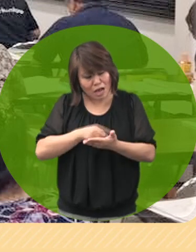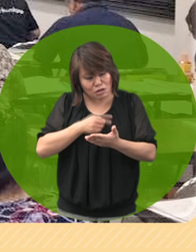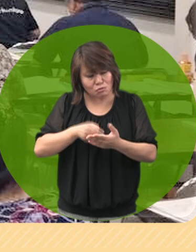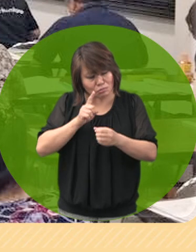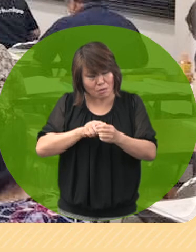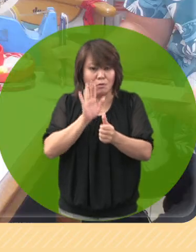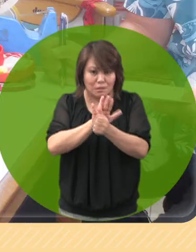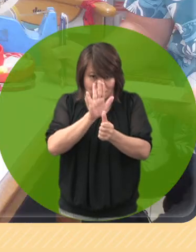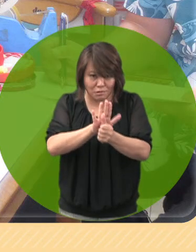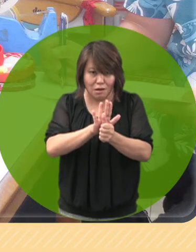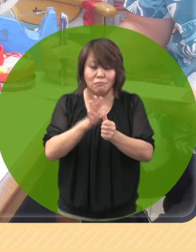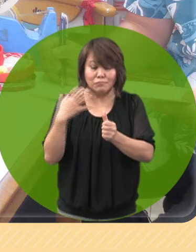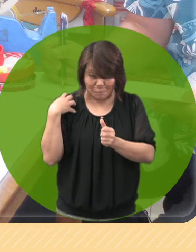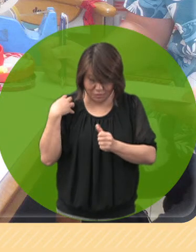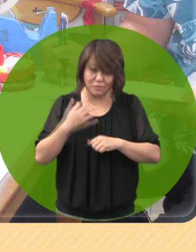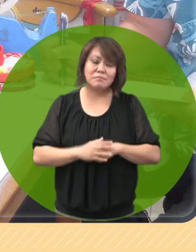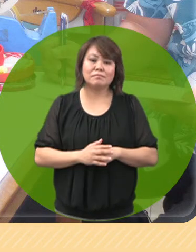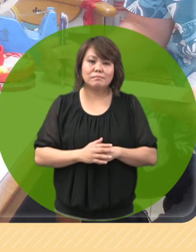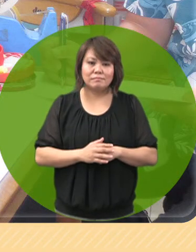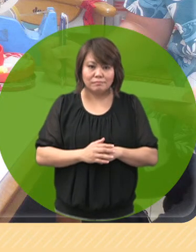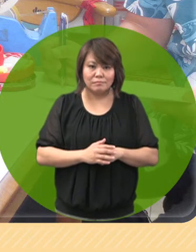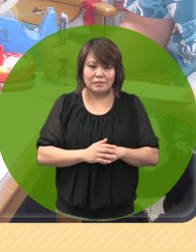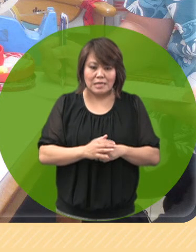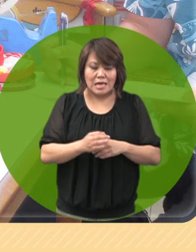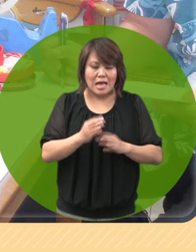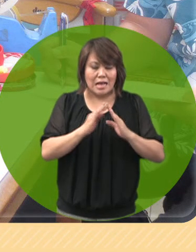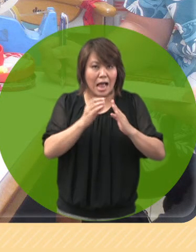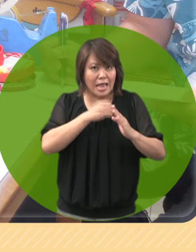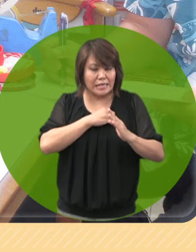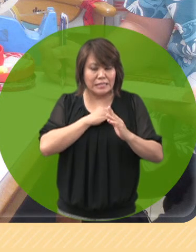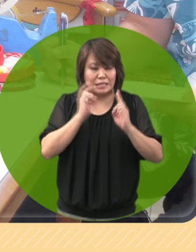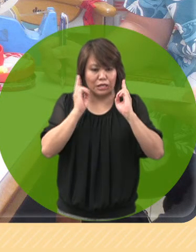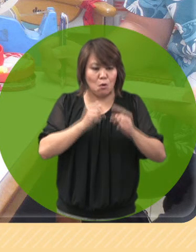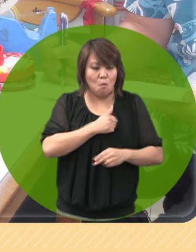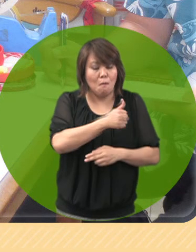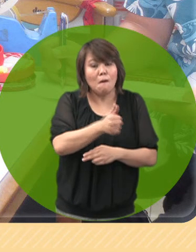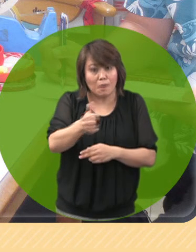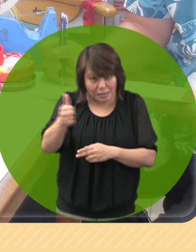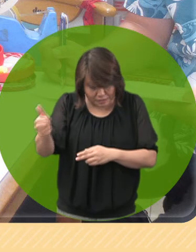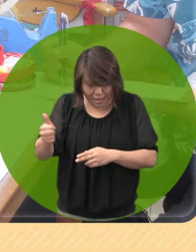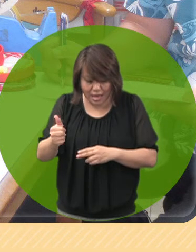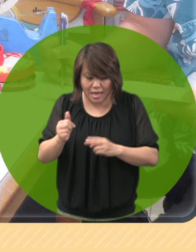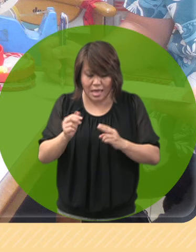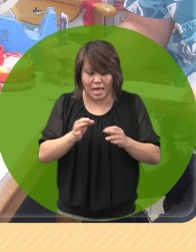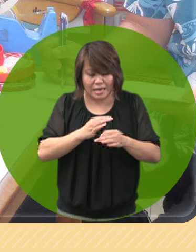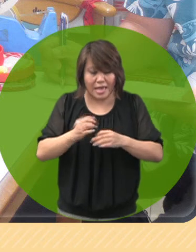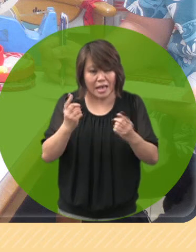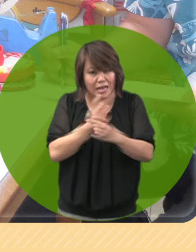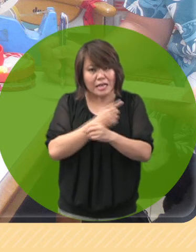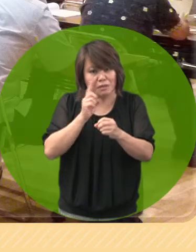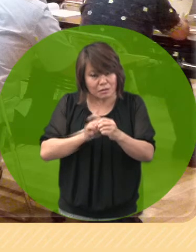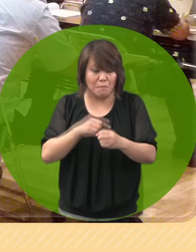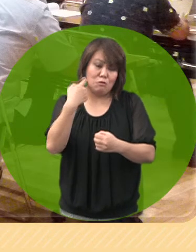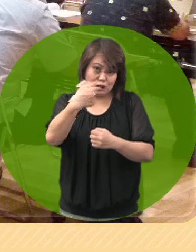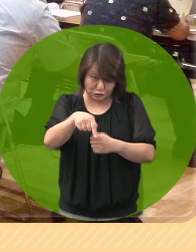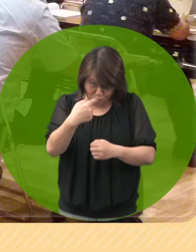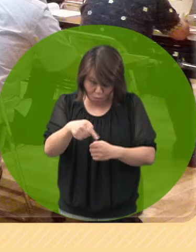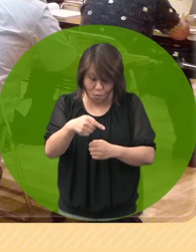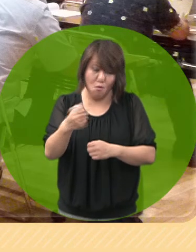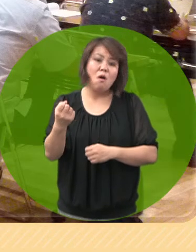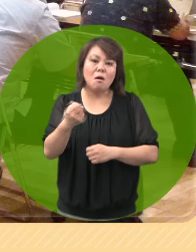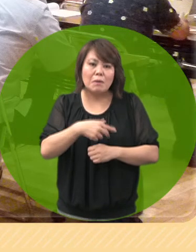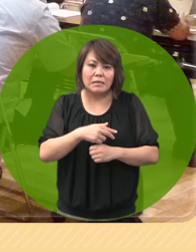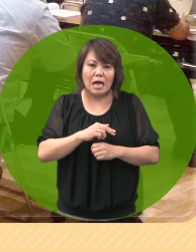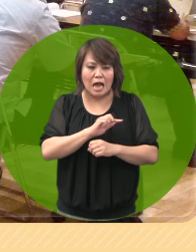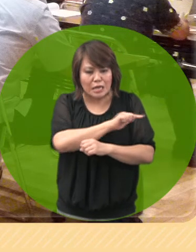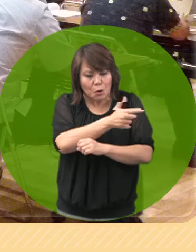伝いをしています。主に会員企業を巡回して経営改善のための指導をしたり、各種